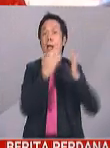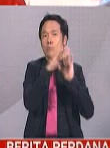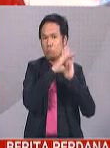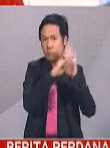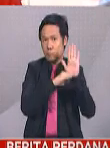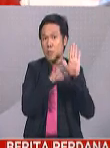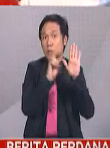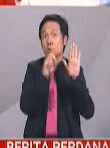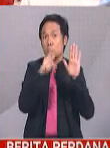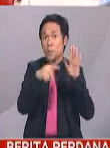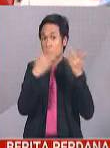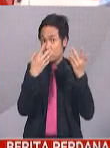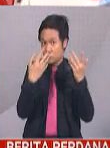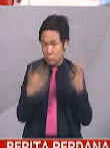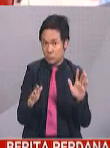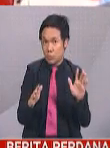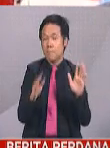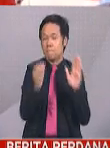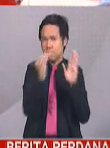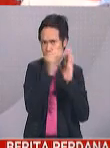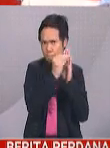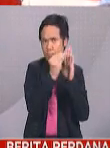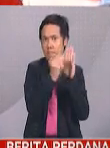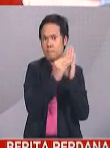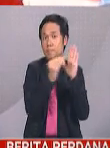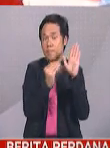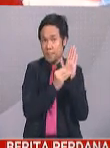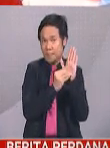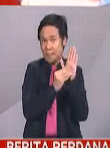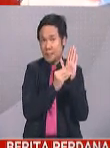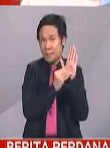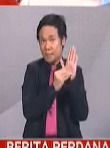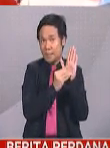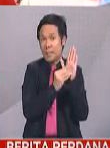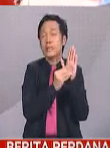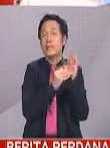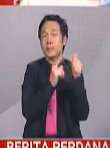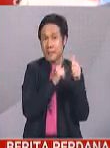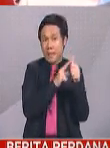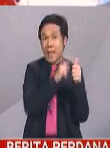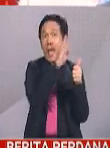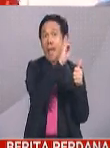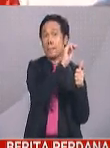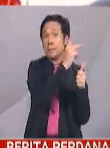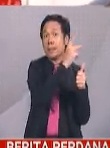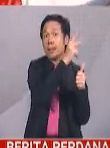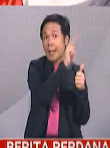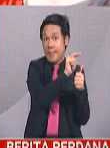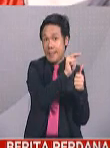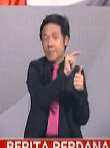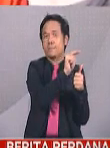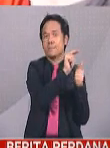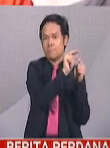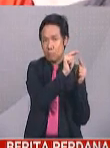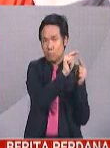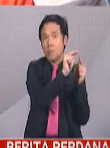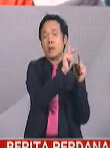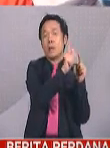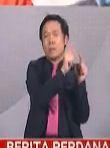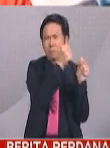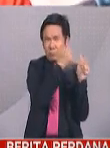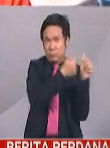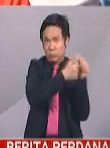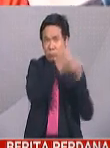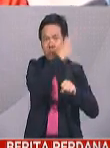diperbincangkan dan dia perlu melalui mesyuarat Majlis Keselamatan Negara yang setiap hari kita